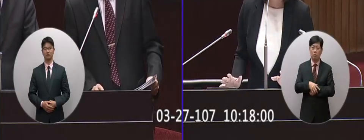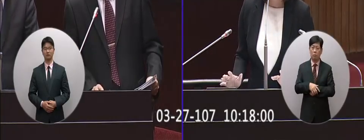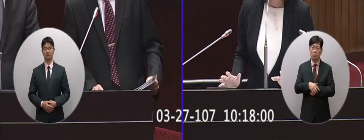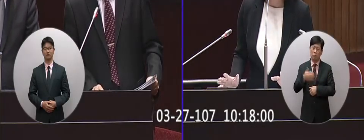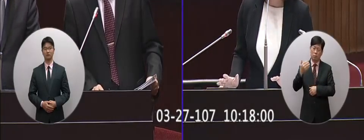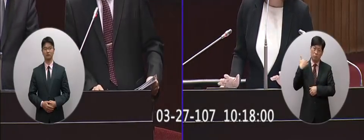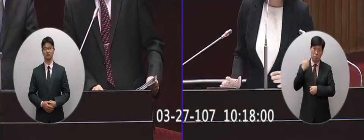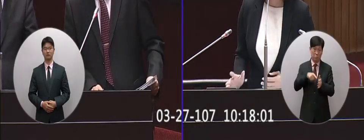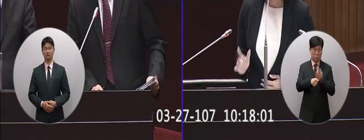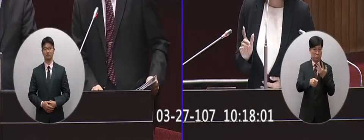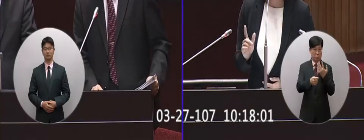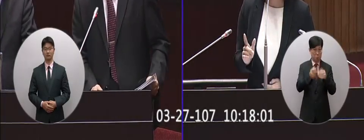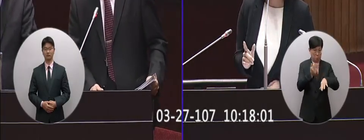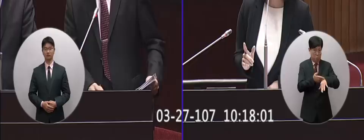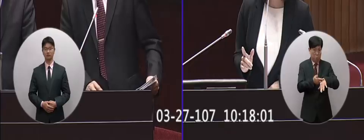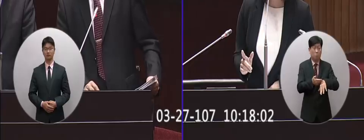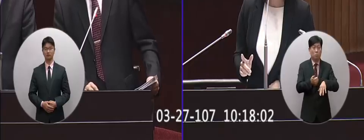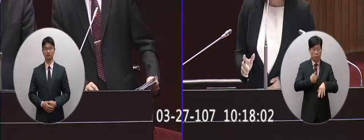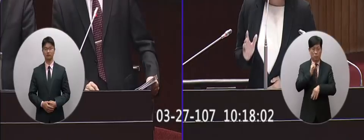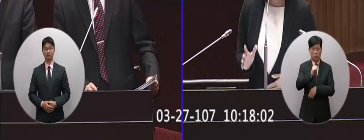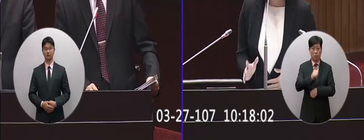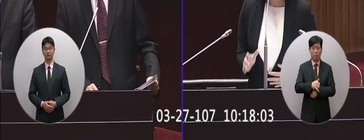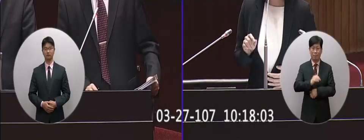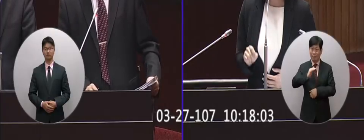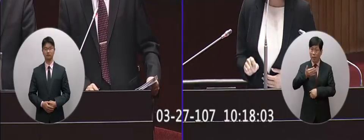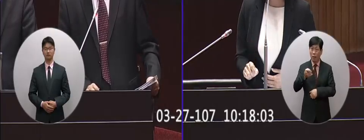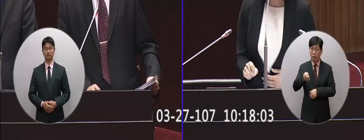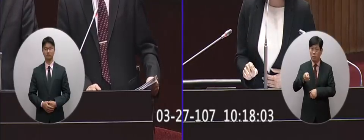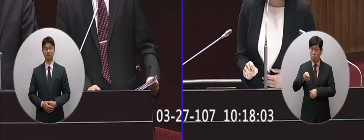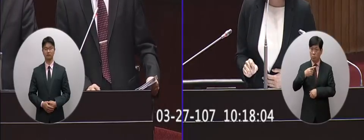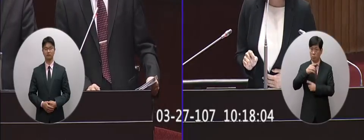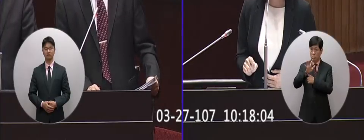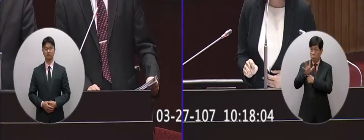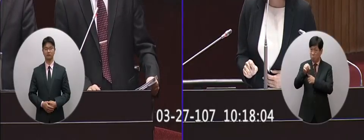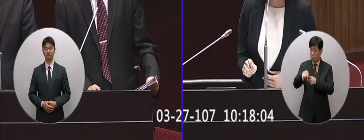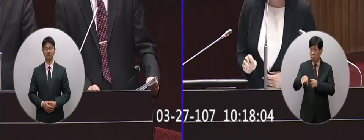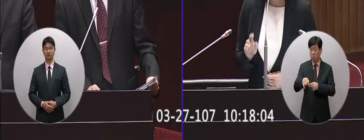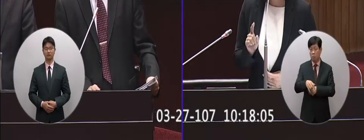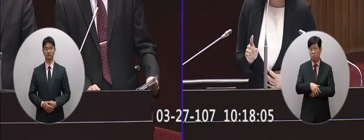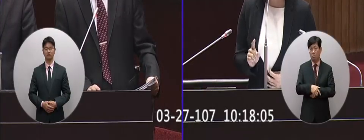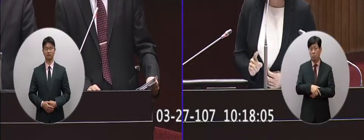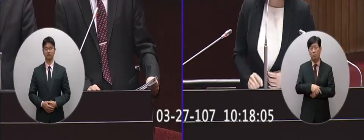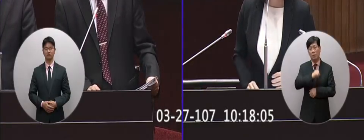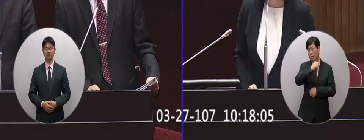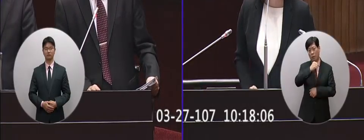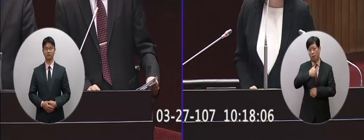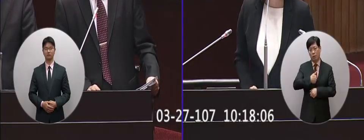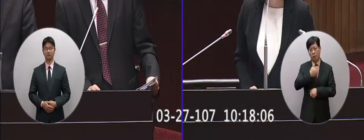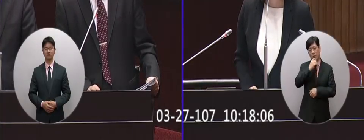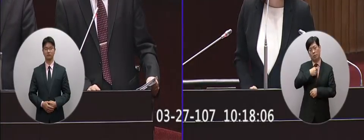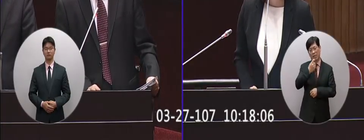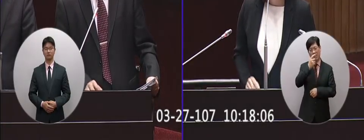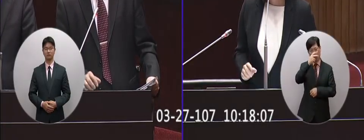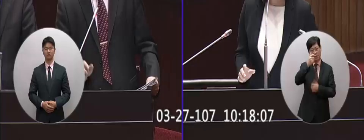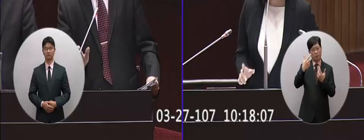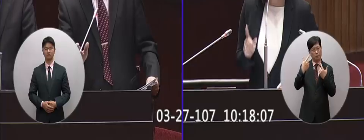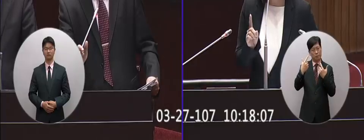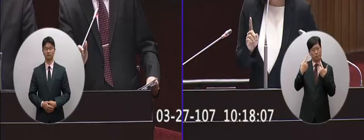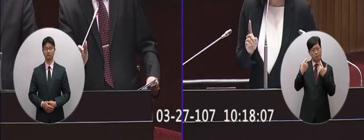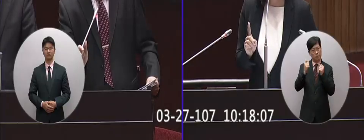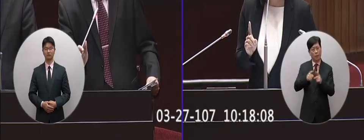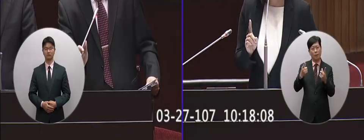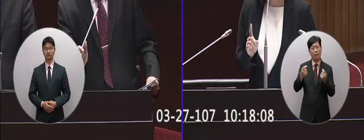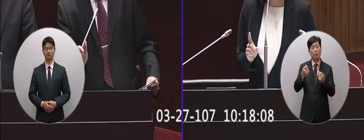他们的专业技术上面，事实上是不错的。可是就这个部分，事实上台湾就是成为白老鼠。所